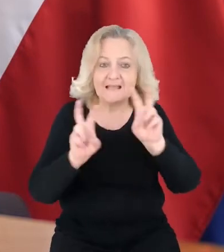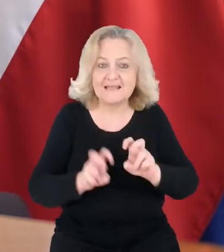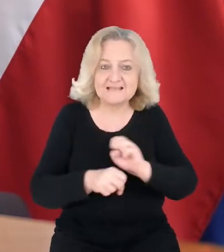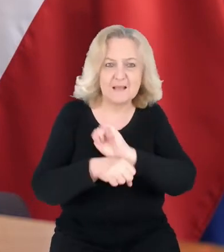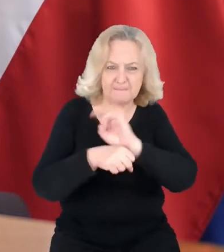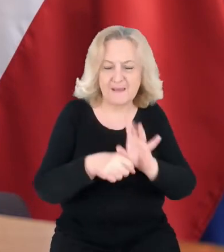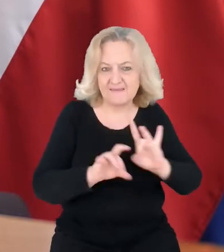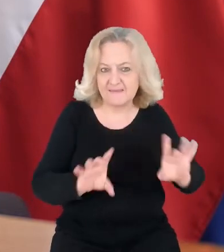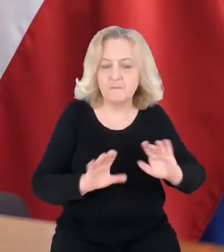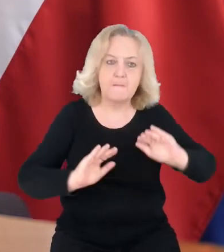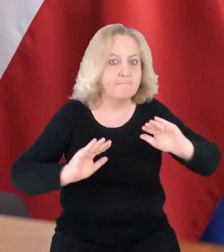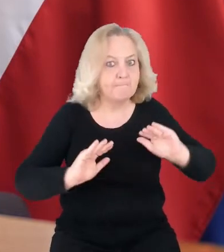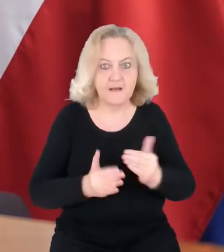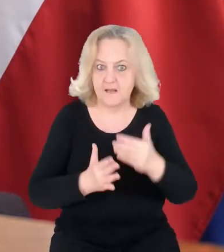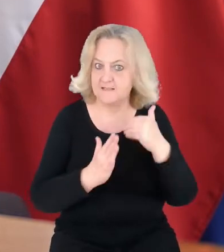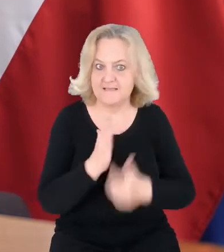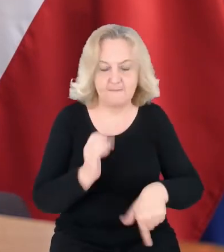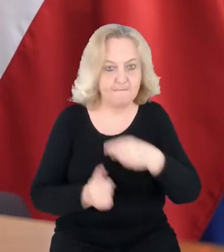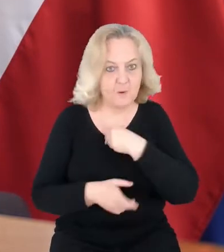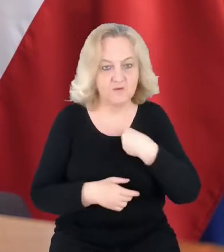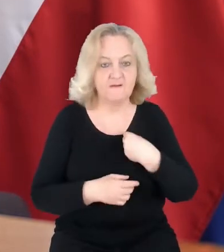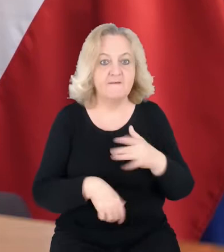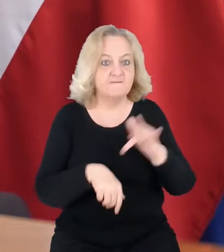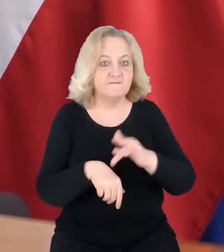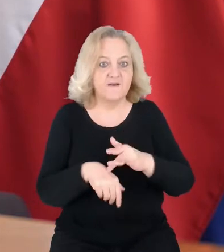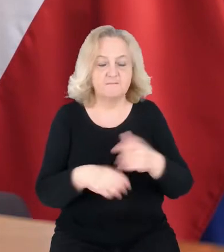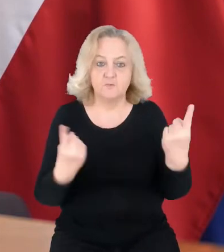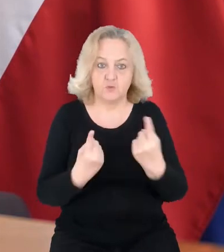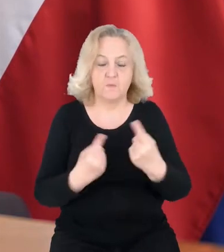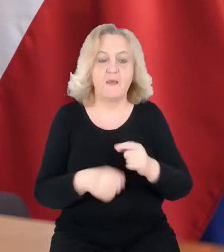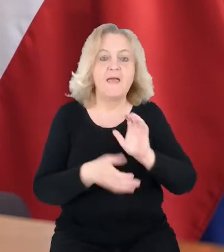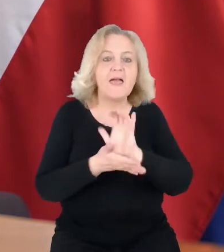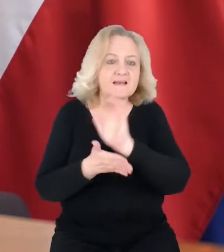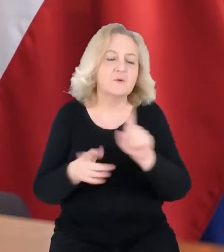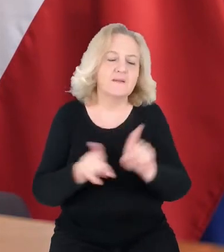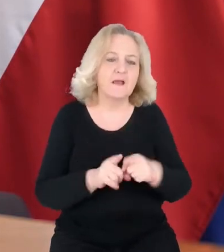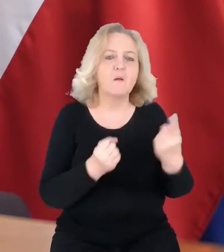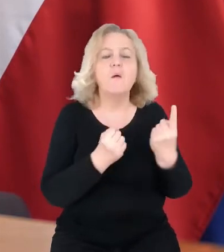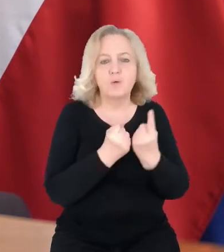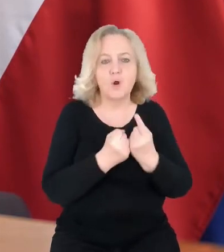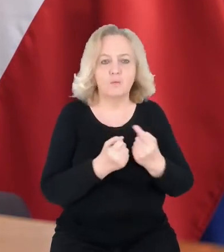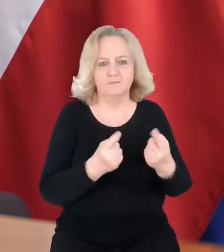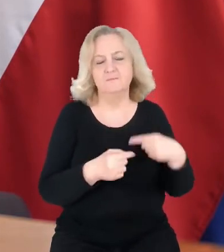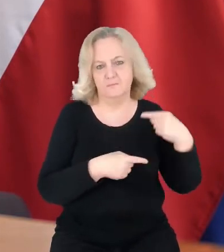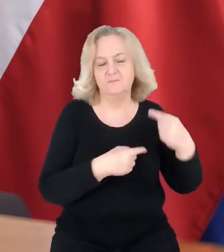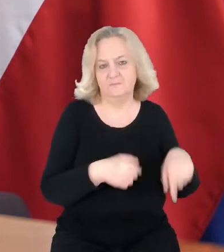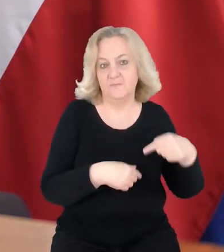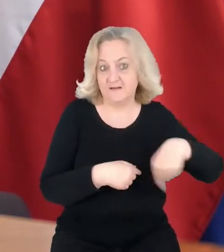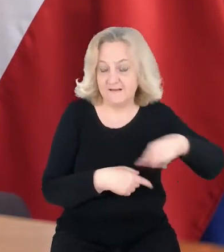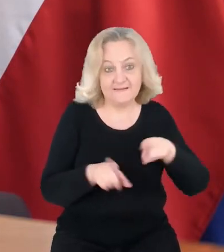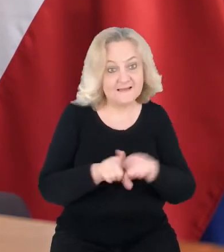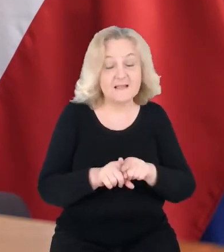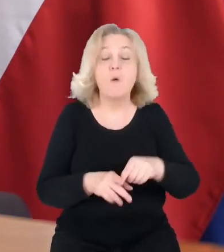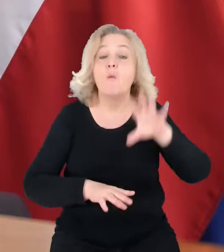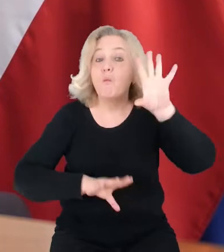z dużo mniejszymi stratami. Świetne wyniki notują eksport i produkcja przemysłowa. Dodatkowo wkrótce nasz budżet